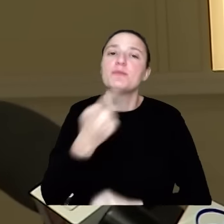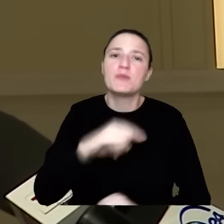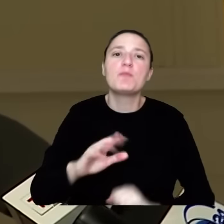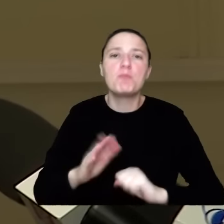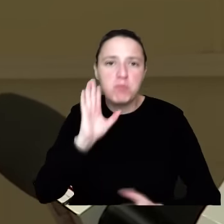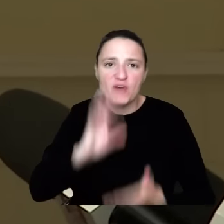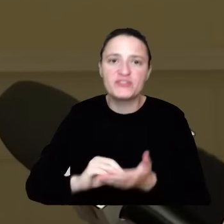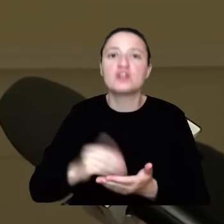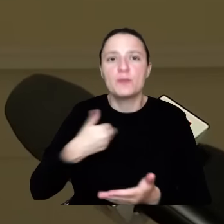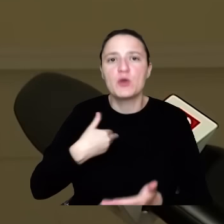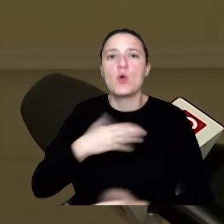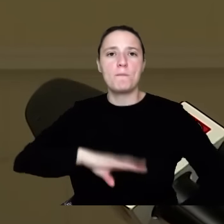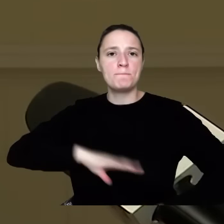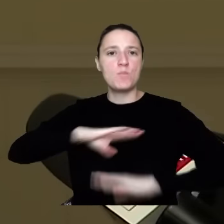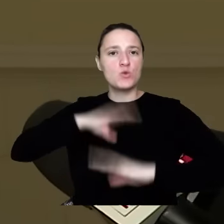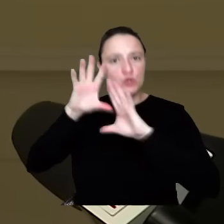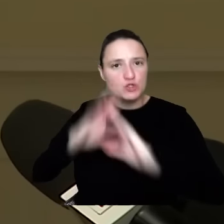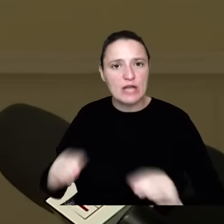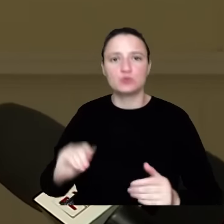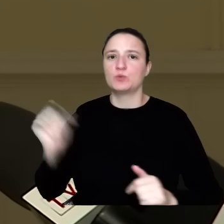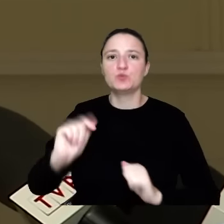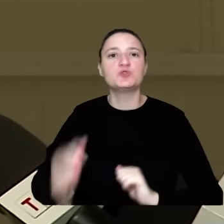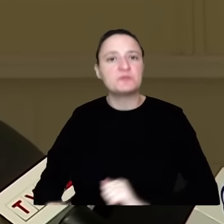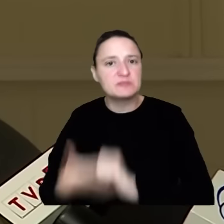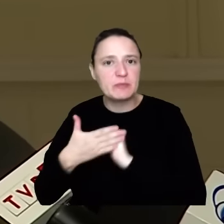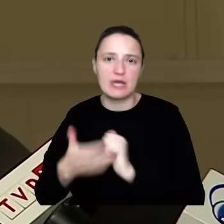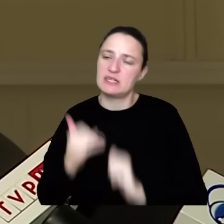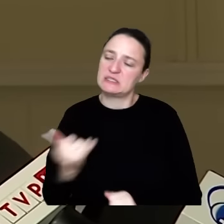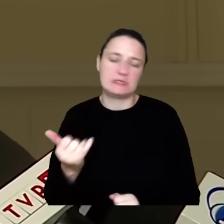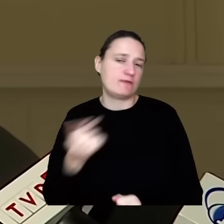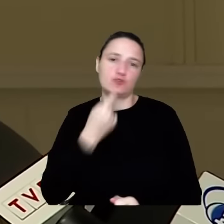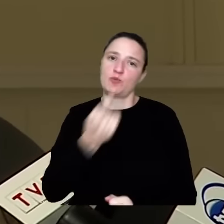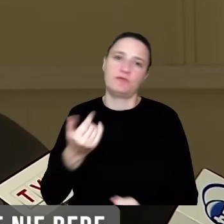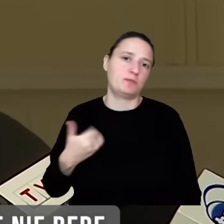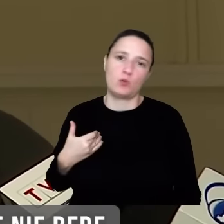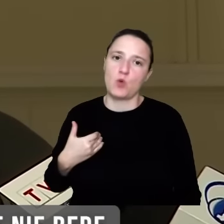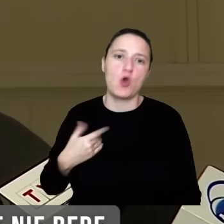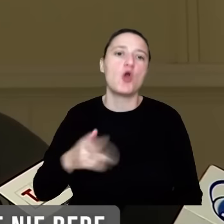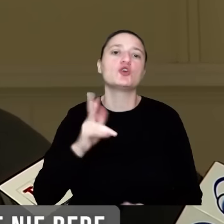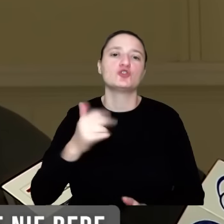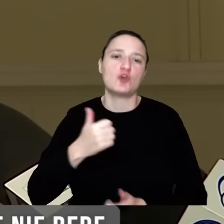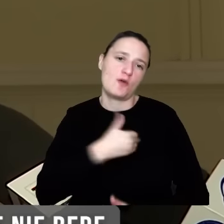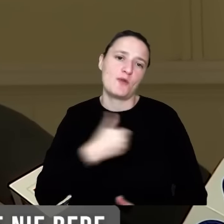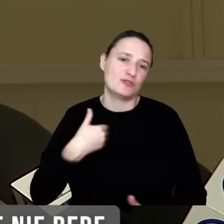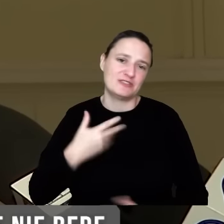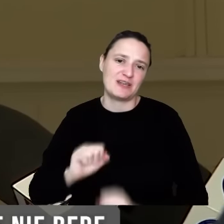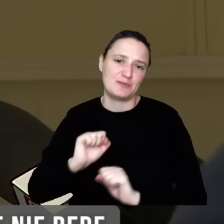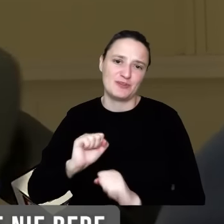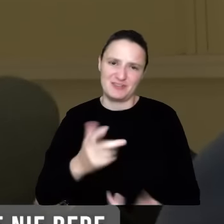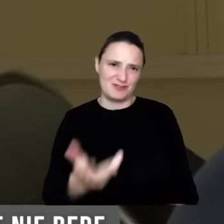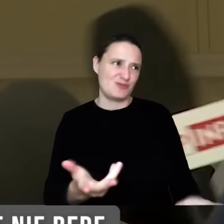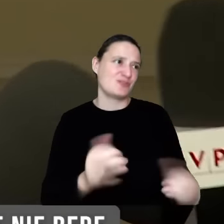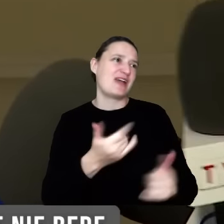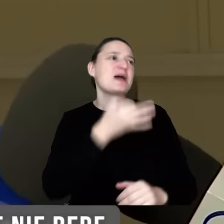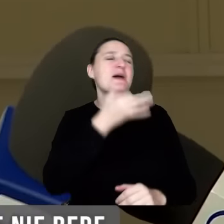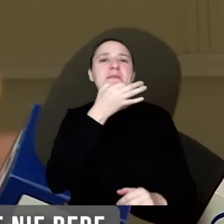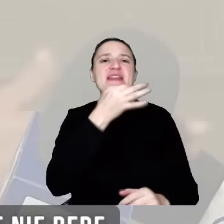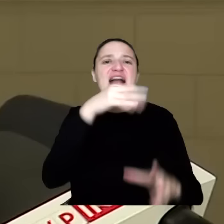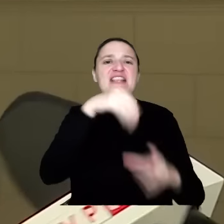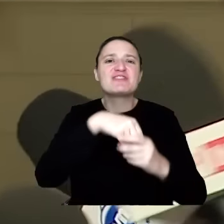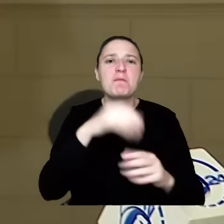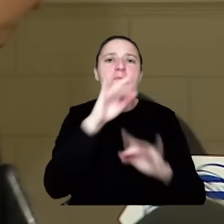należy się szacunek, że należy wspierać tych, którzy polskiego bezpieczeństwa bronią, więc wybaczy pan, ale na tak postawione. Donald Tusk mówił